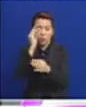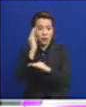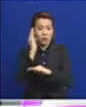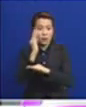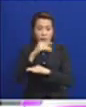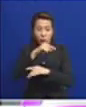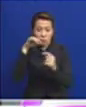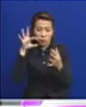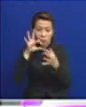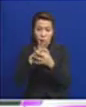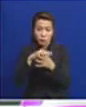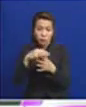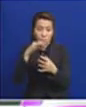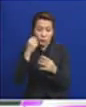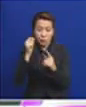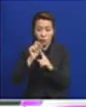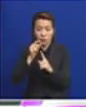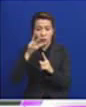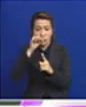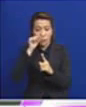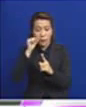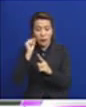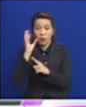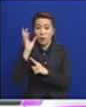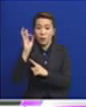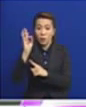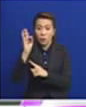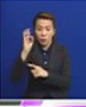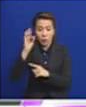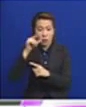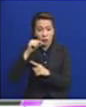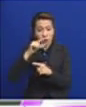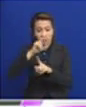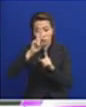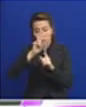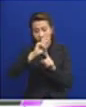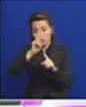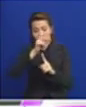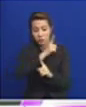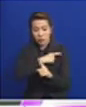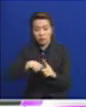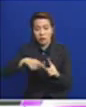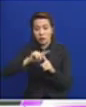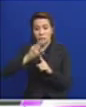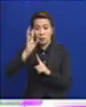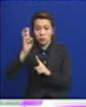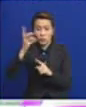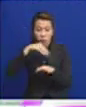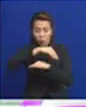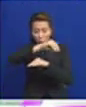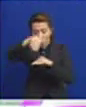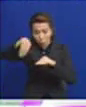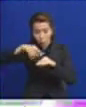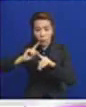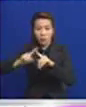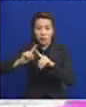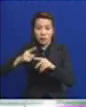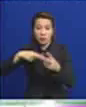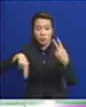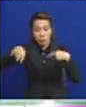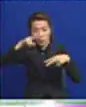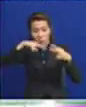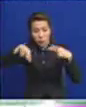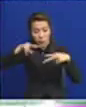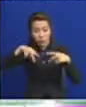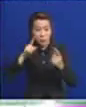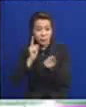พระบาทสมเด็จพระมงกุฎเกล้าเจ้าอยู่หัวรัชกาลที่6ที่ชำรุดเสียหายโดยรอบระบบไฟฟ้าส่องสว่างที่โคมไฟชำรุดแตกเสียห